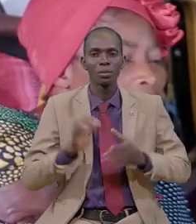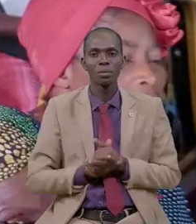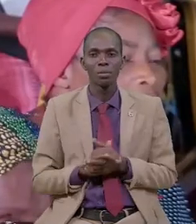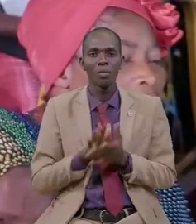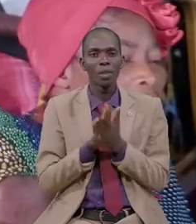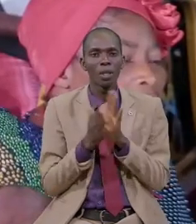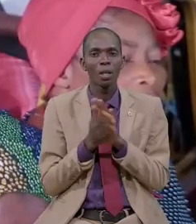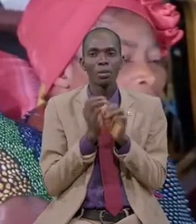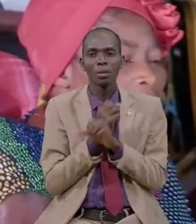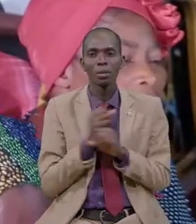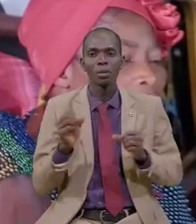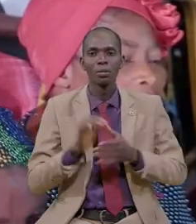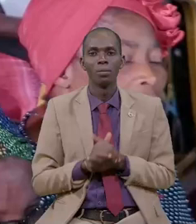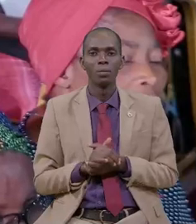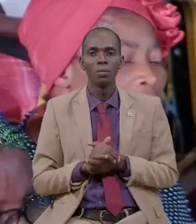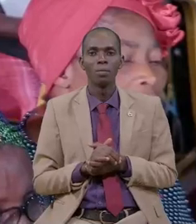né de nouveau.